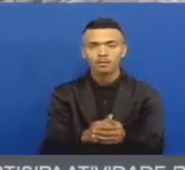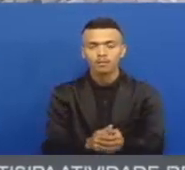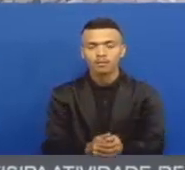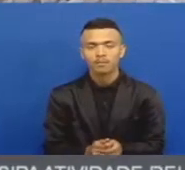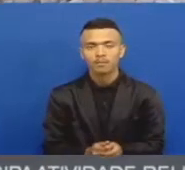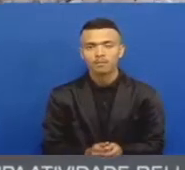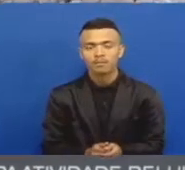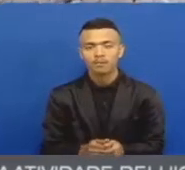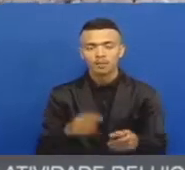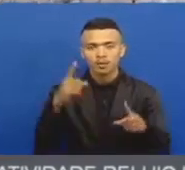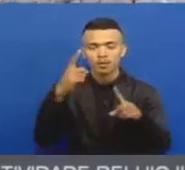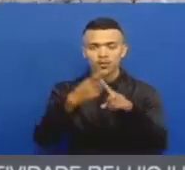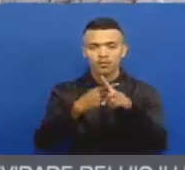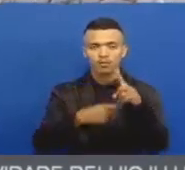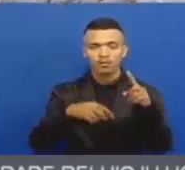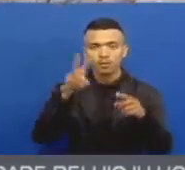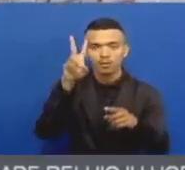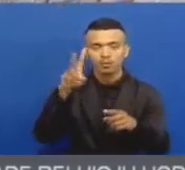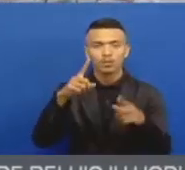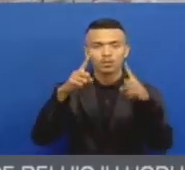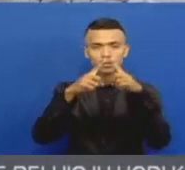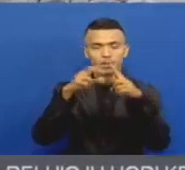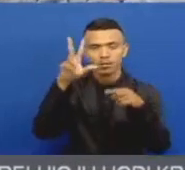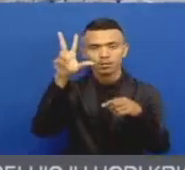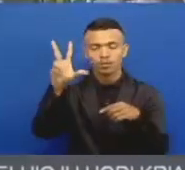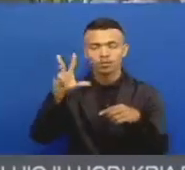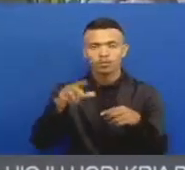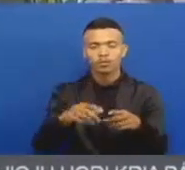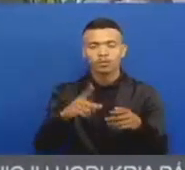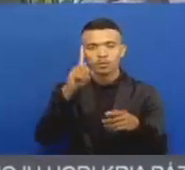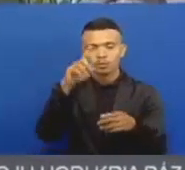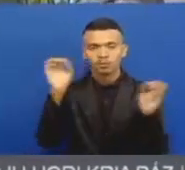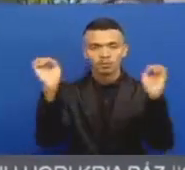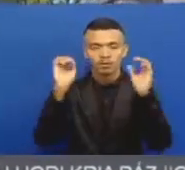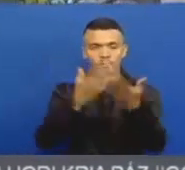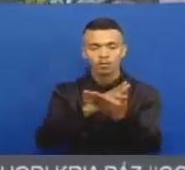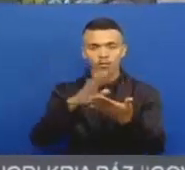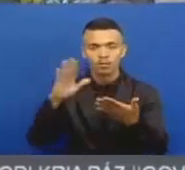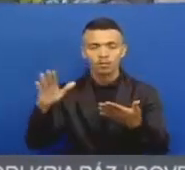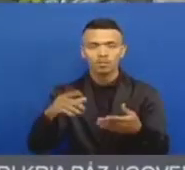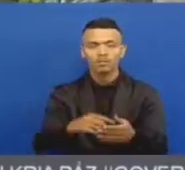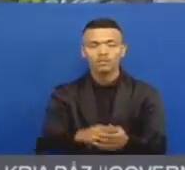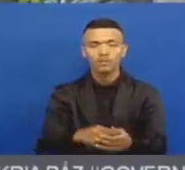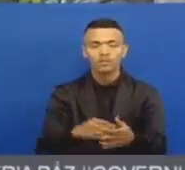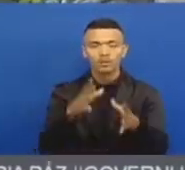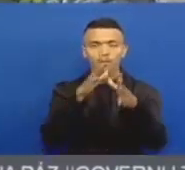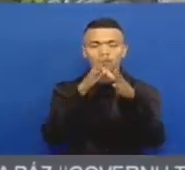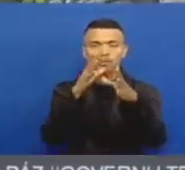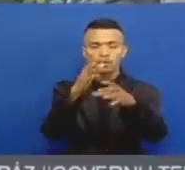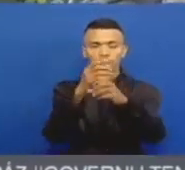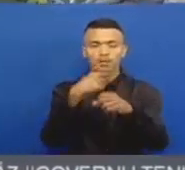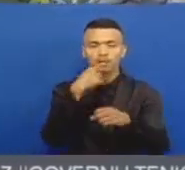dek pulang ruang tu batolu ona main nenek, dia mesti. Idosa nehak tuir. Maske Simona